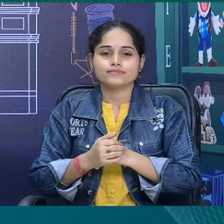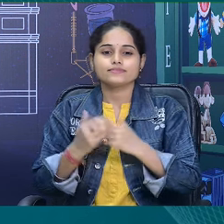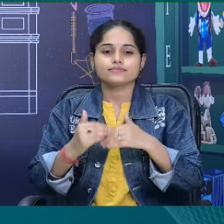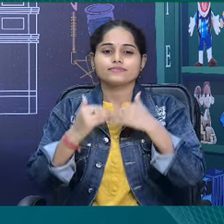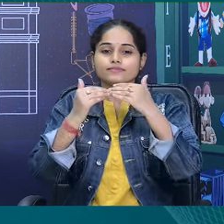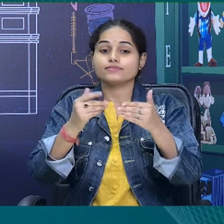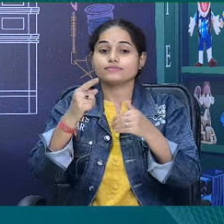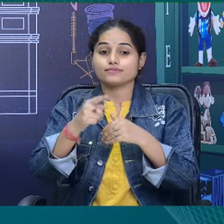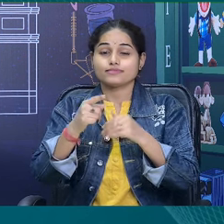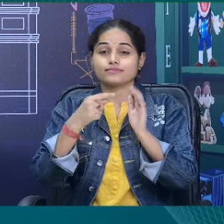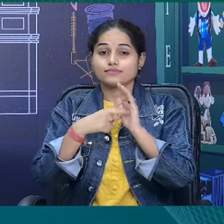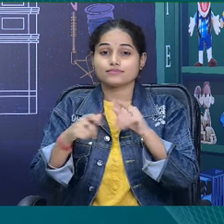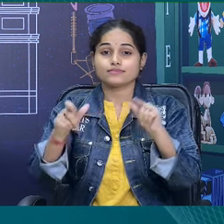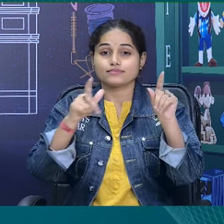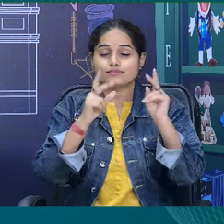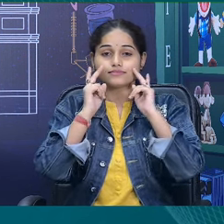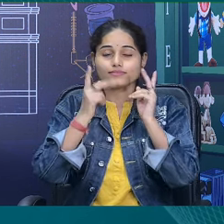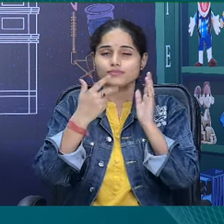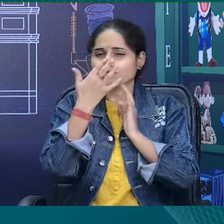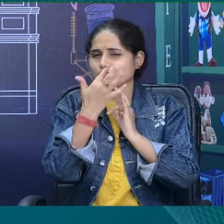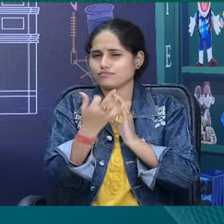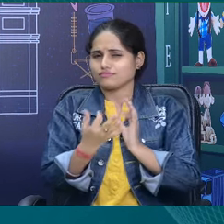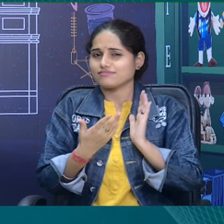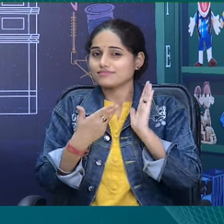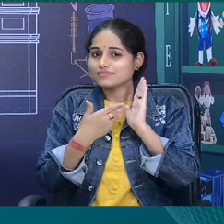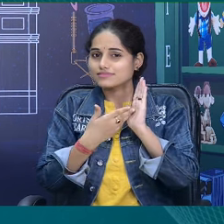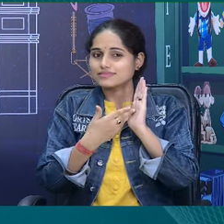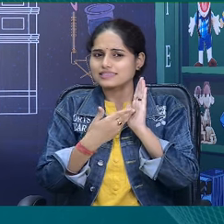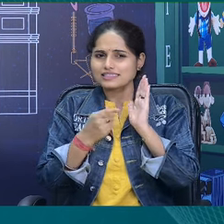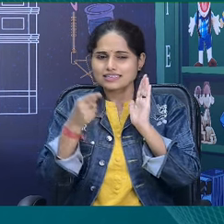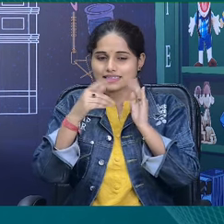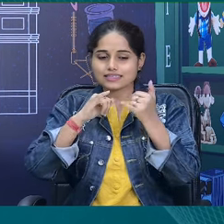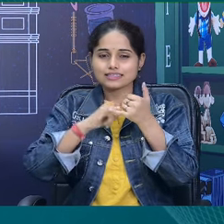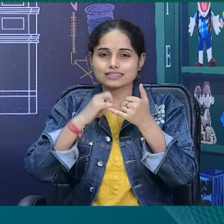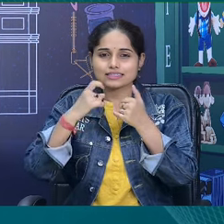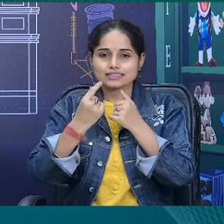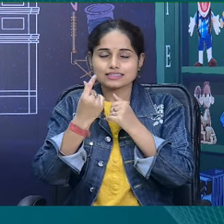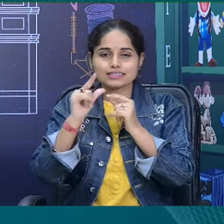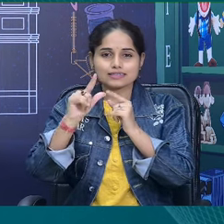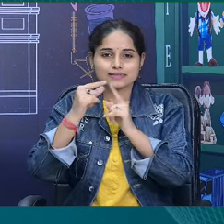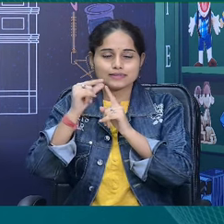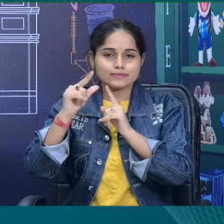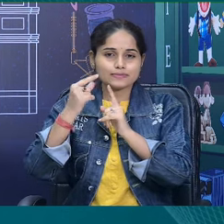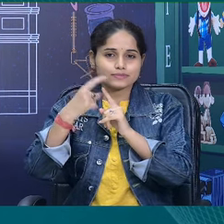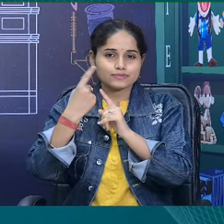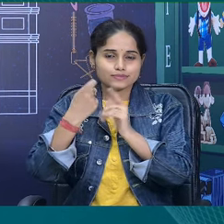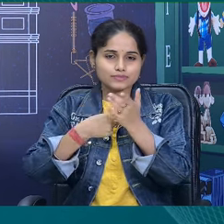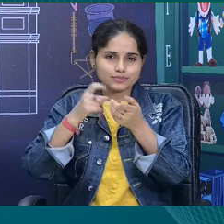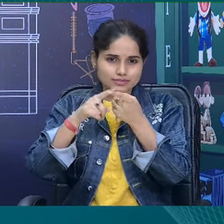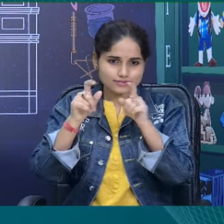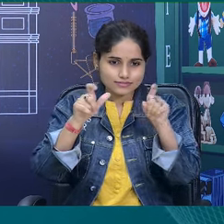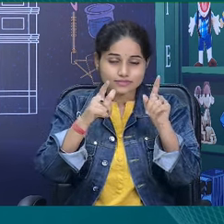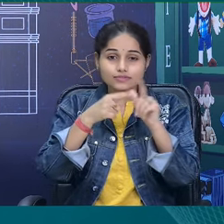करेंगे बहुत ही सुंदर आप यहां पे स्कल्पचर देख पा रहे हैं जो कि प्रदोष दास गुप्ता जी के बनाया हुआ